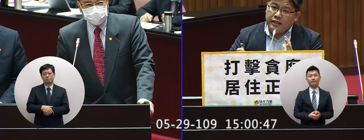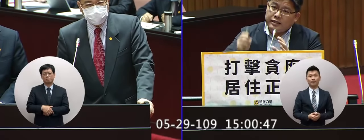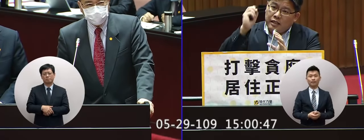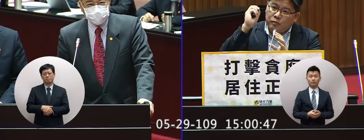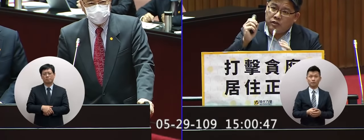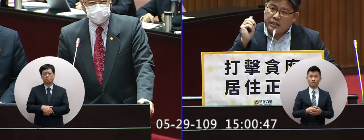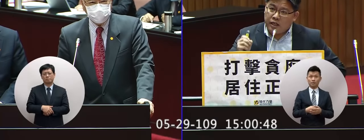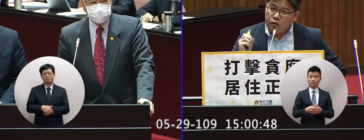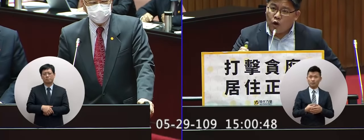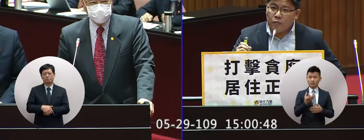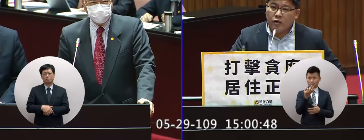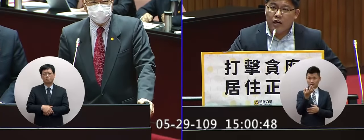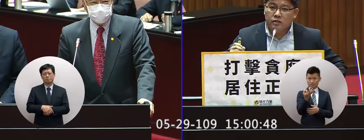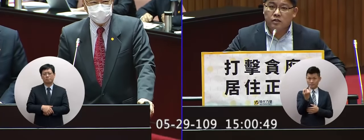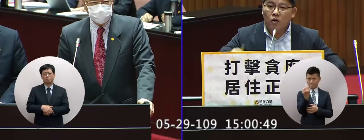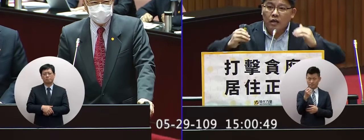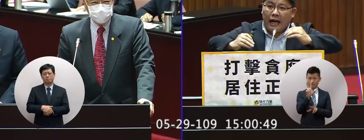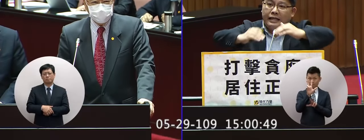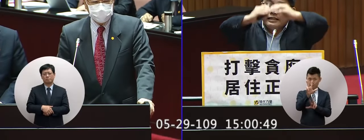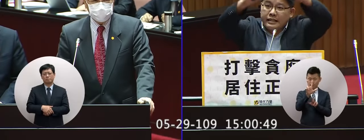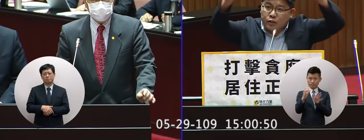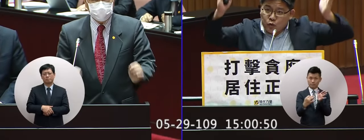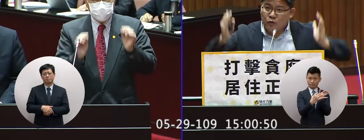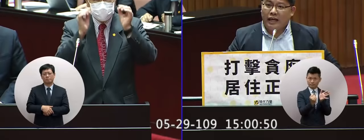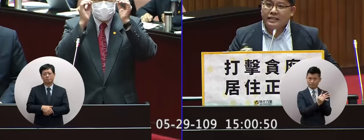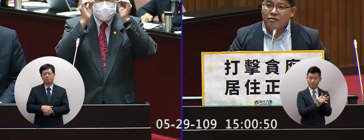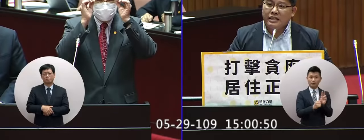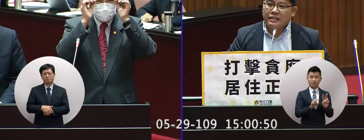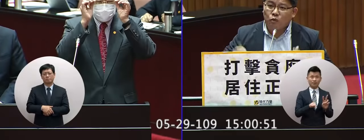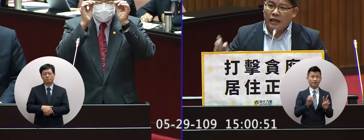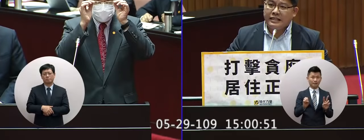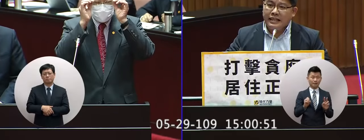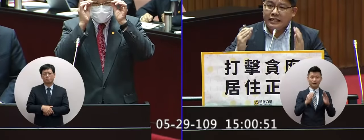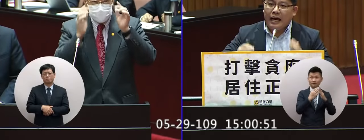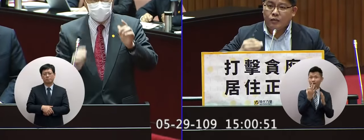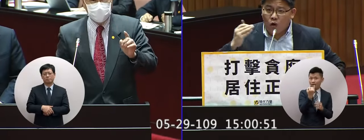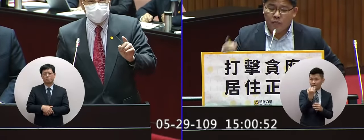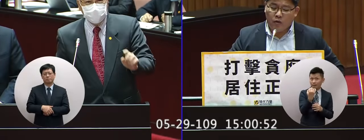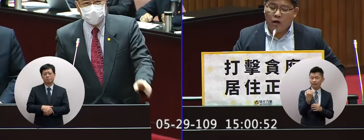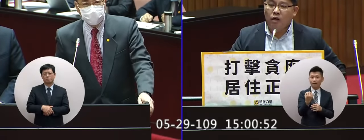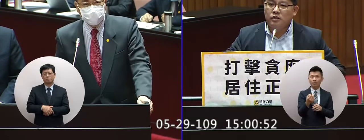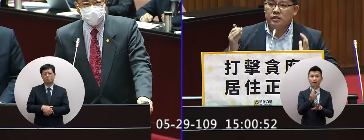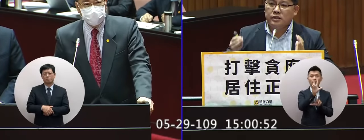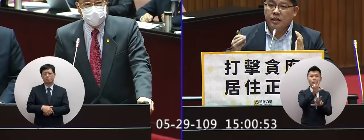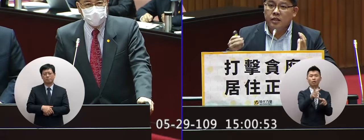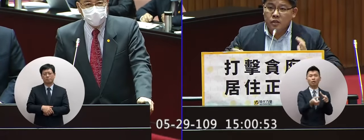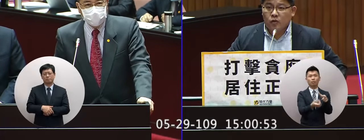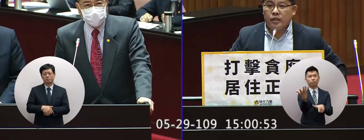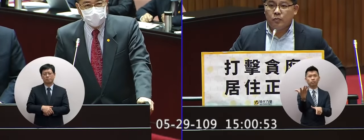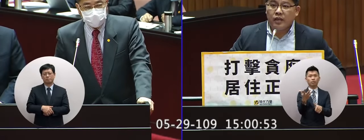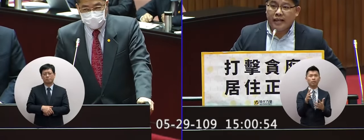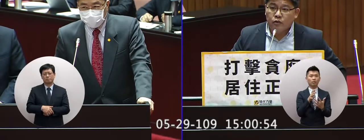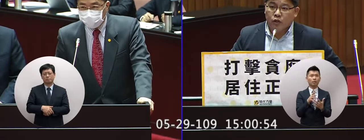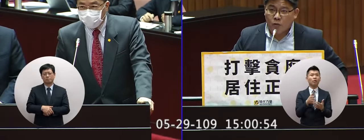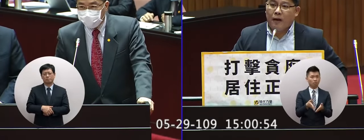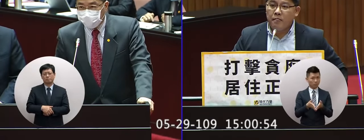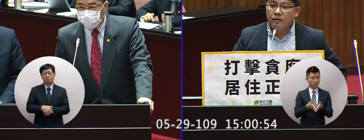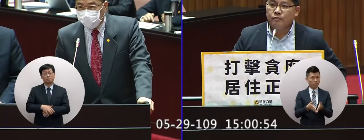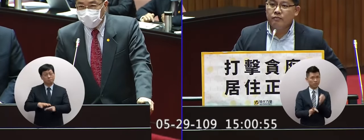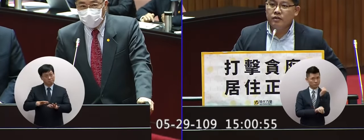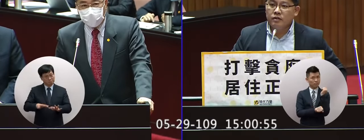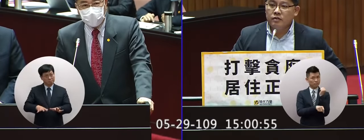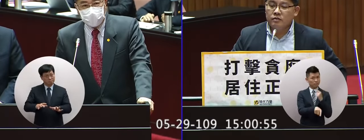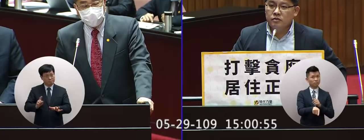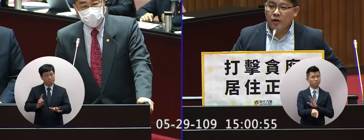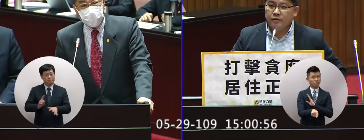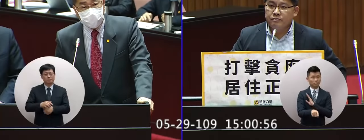登录2.0，这些不动产交易透明化的是讲，把你的厝给到这是偌济，应该要透明化，我这是一个足基本的要求 嘛。是啊，